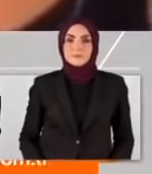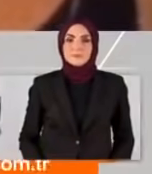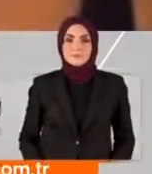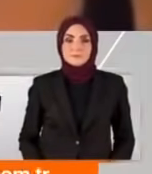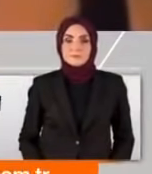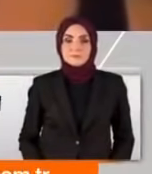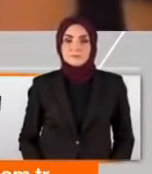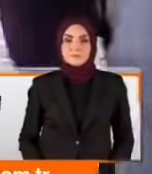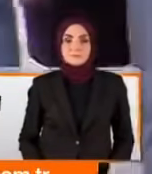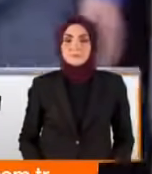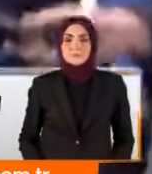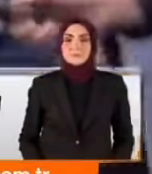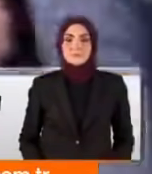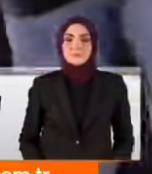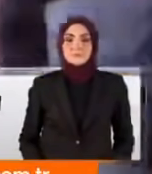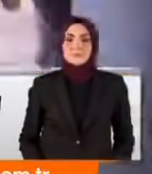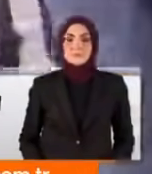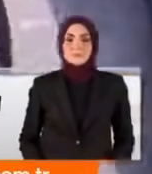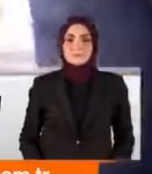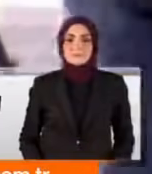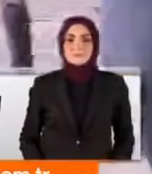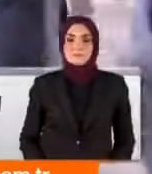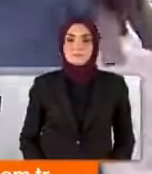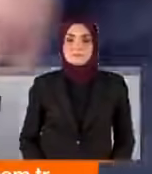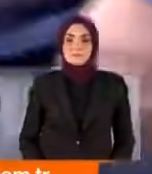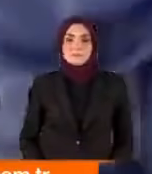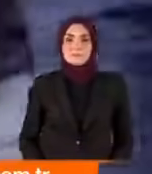bunaldım ki. O kadar bunalttılar ki. Uyuşturucu kimden temin ediyorsunuz?